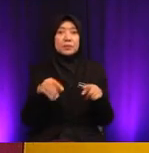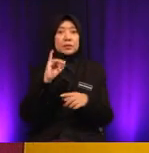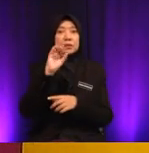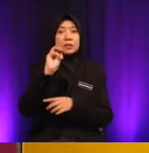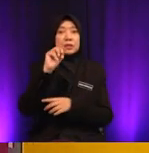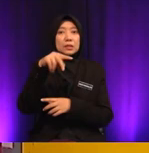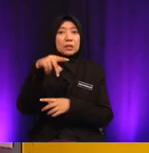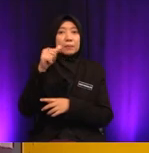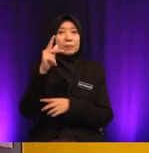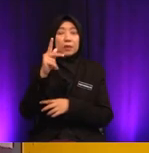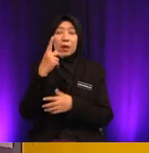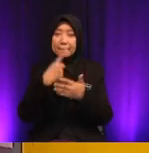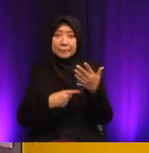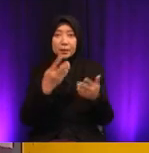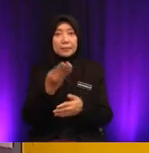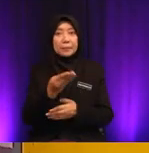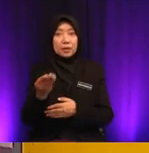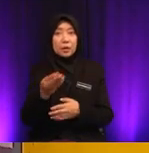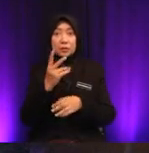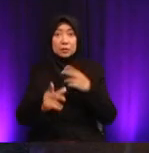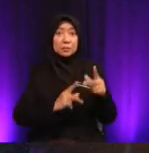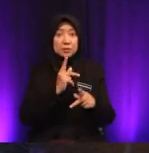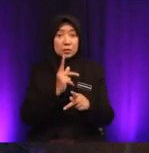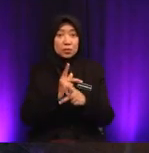bahan kimia itu apa yang kamu lakukan